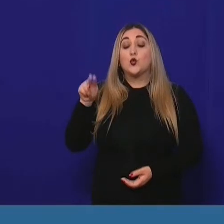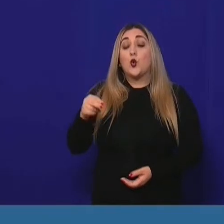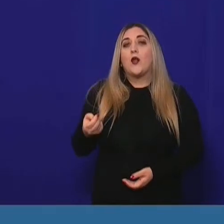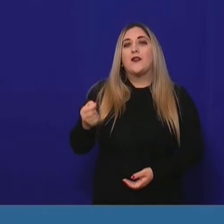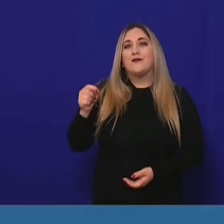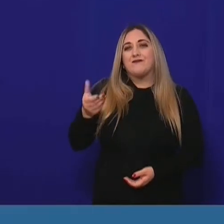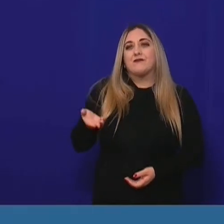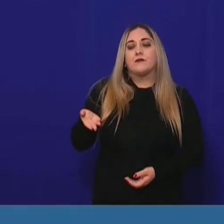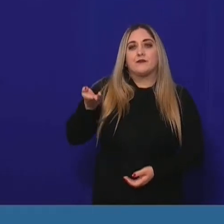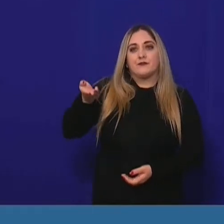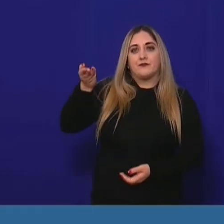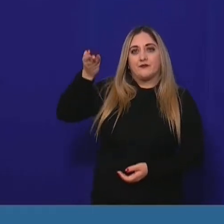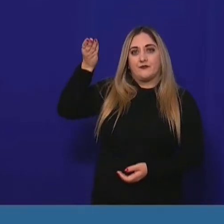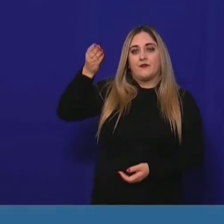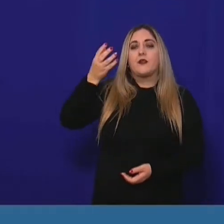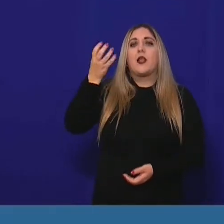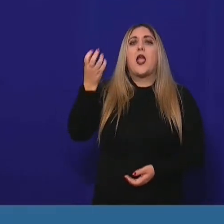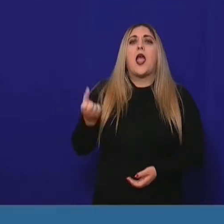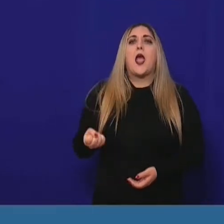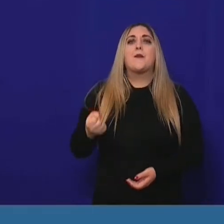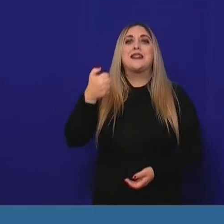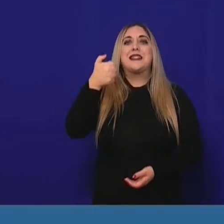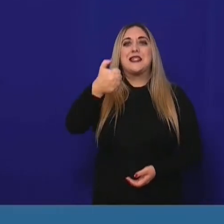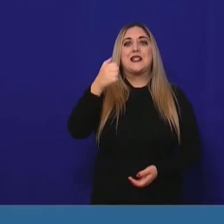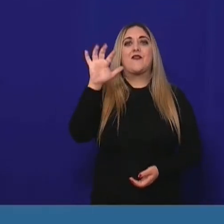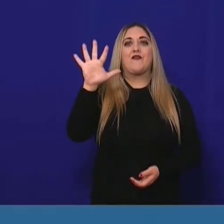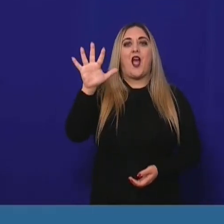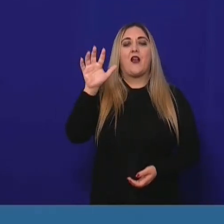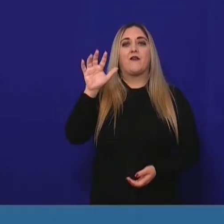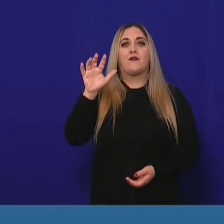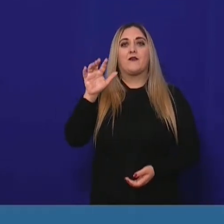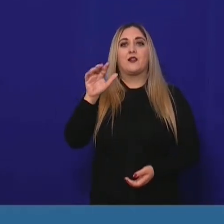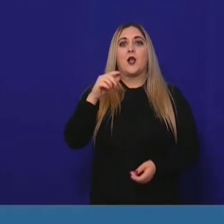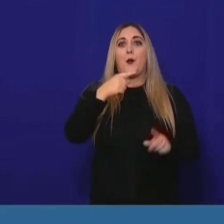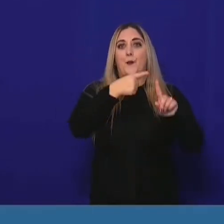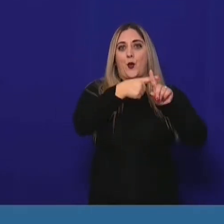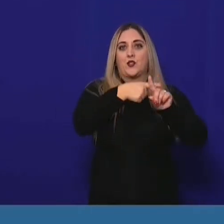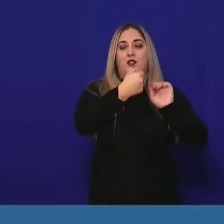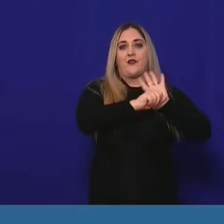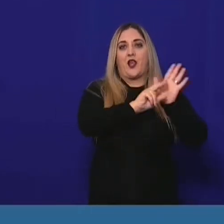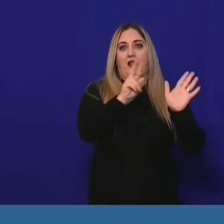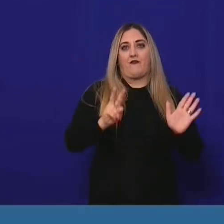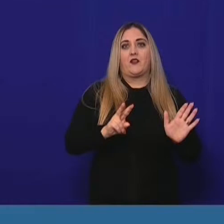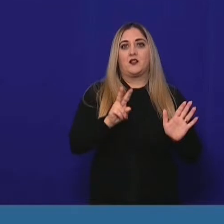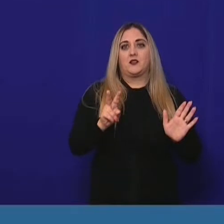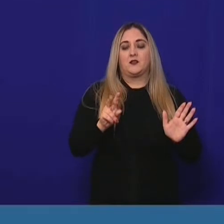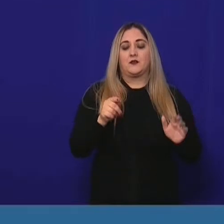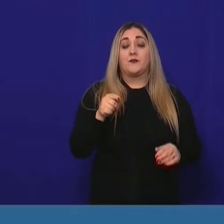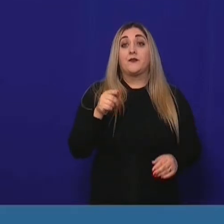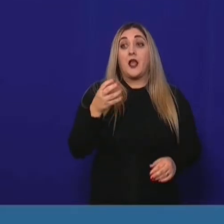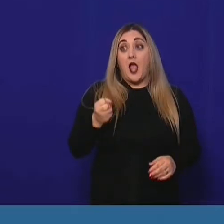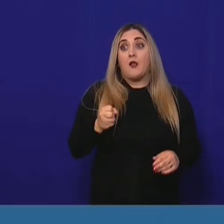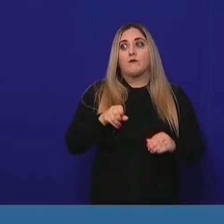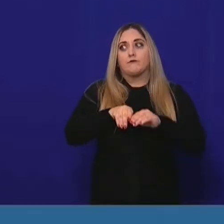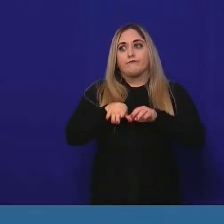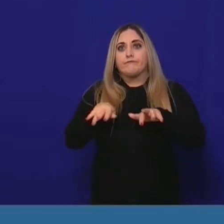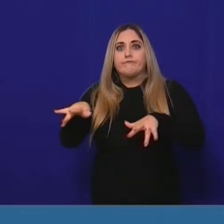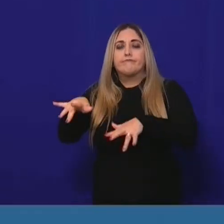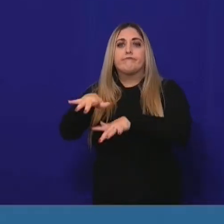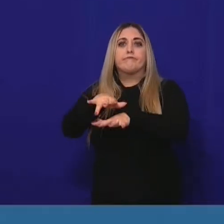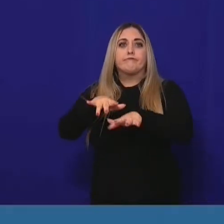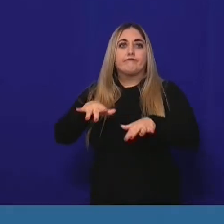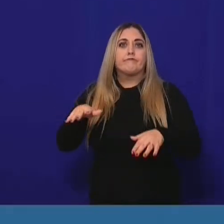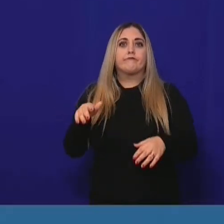wkoll fil-każijiet fejn issa bħalissa għandna 65 active cases f'Għawdex, allura ukoll trasmissjoni